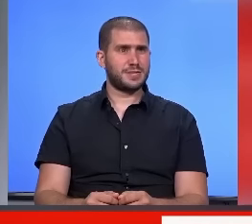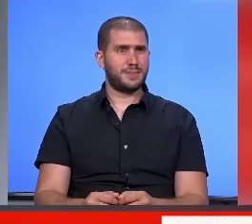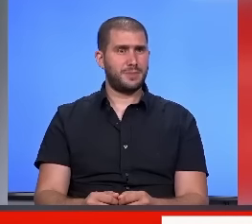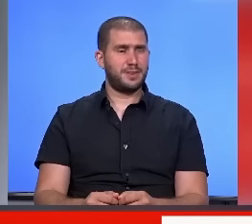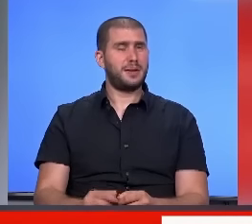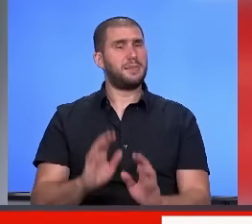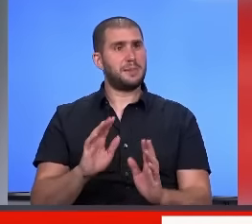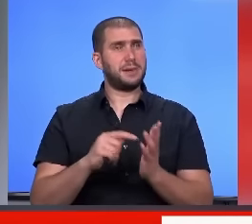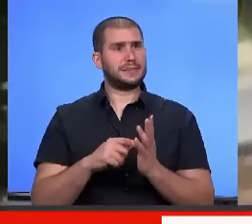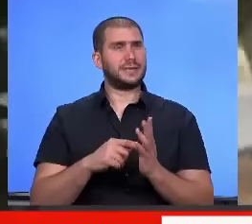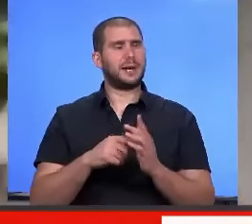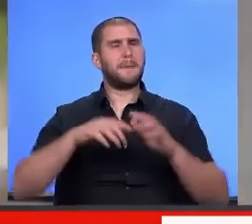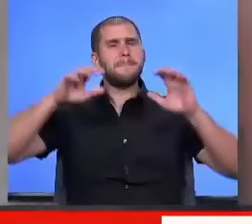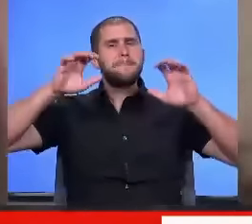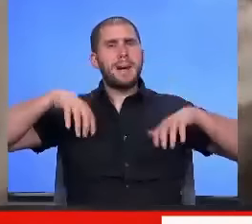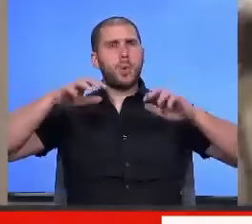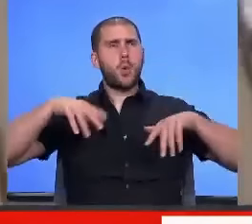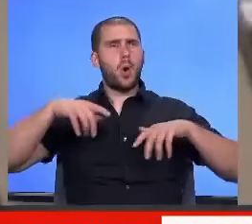فكان طوفان الاقصى